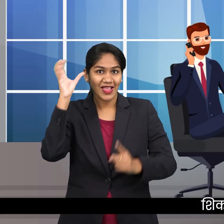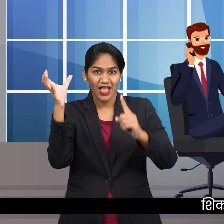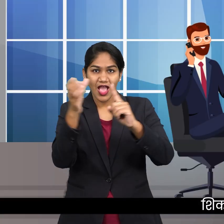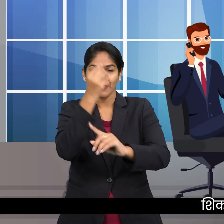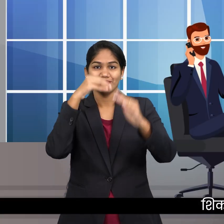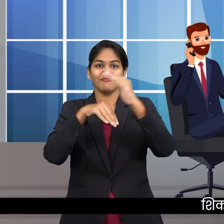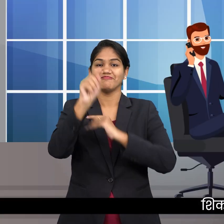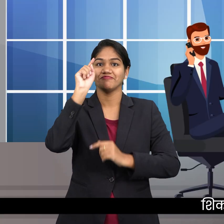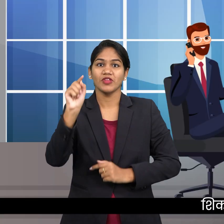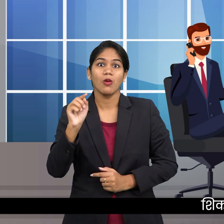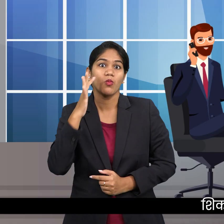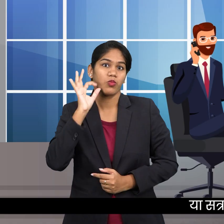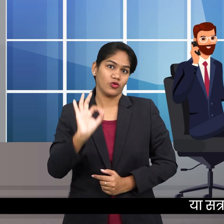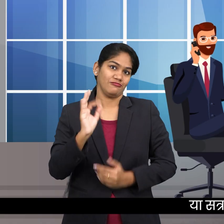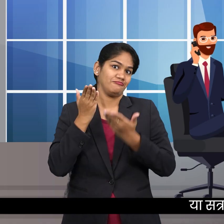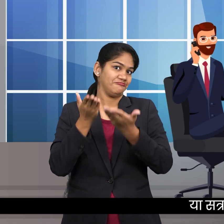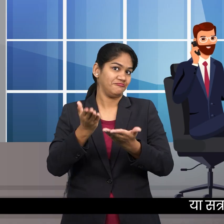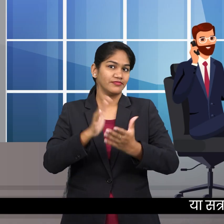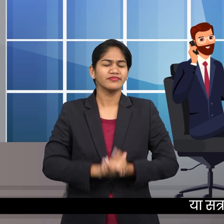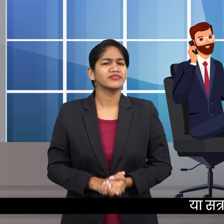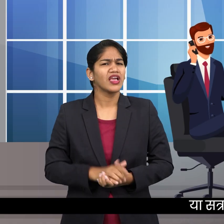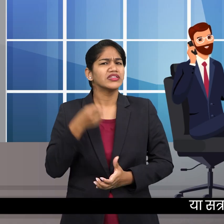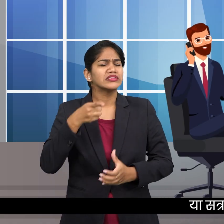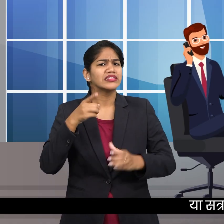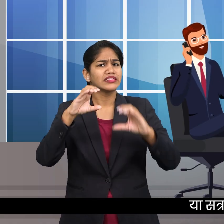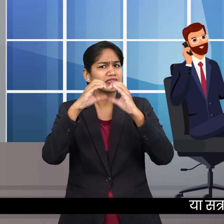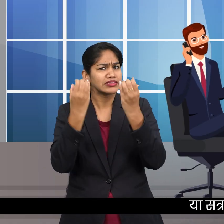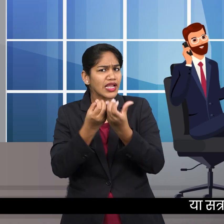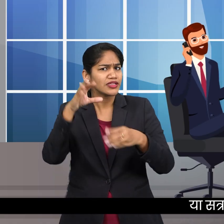शिकण्याचे परिणाम. या सत्राच्या शेवटी तुम्ही